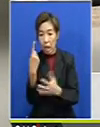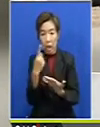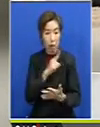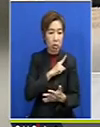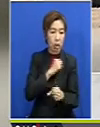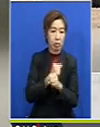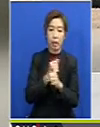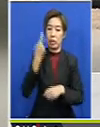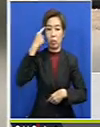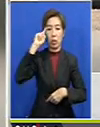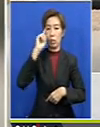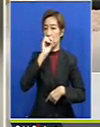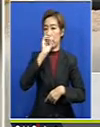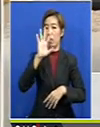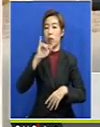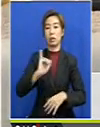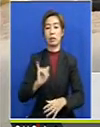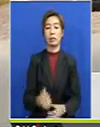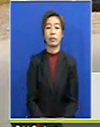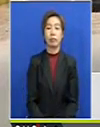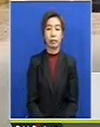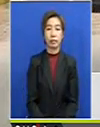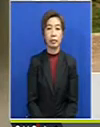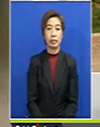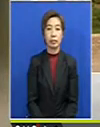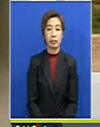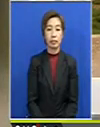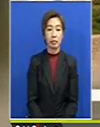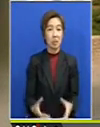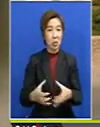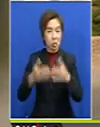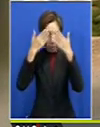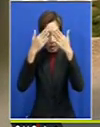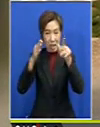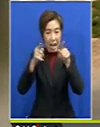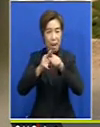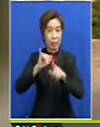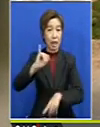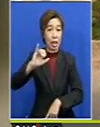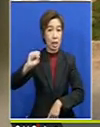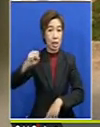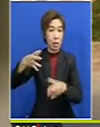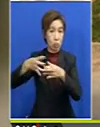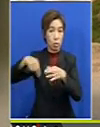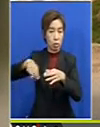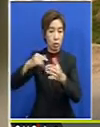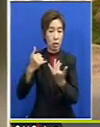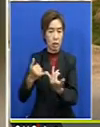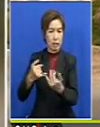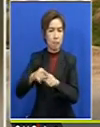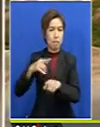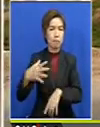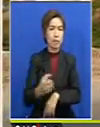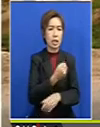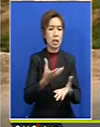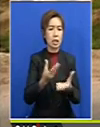างว่าเป็นผู้ลงมือก่อเหตุนะครับส่วนในฝั่งของกลุ่มไอซ์อิสลามหรือว่ากลุ่ม IS นะครับที่ตอนนี้ก็คุมพื้นที่ส่วนใ